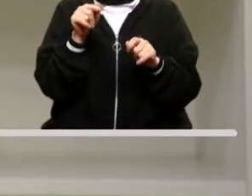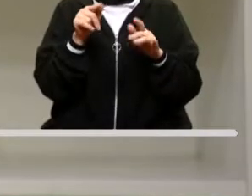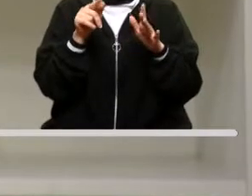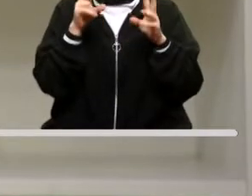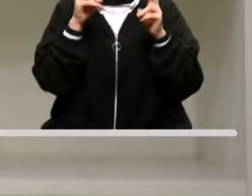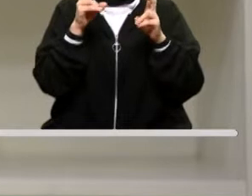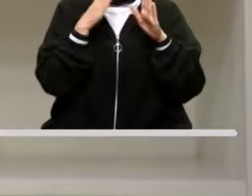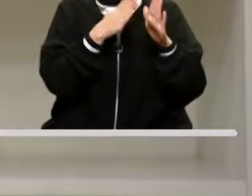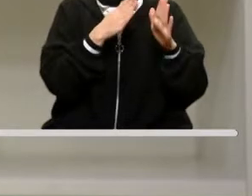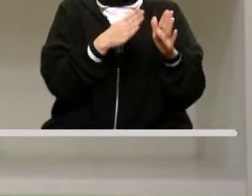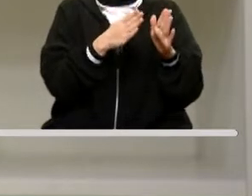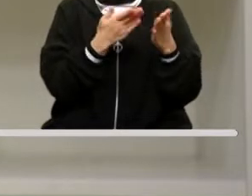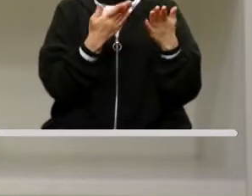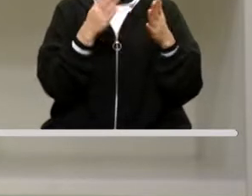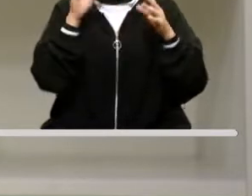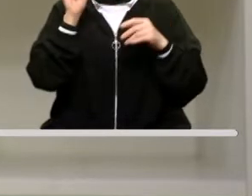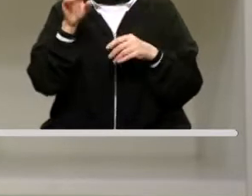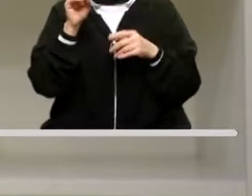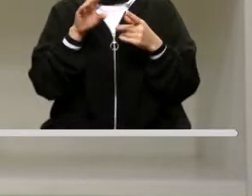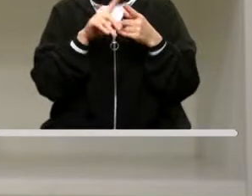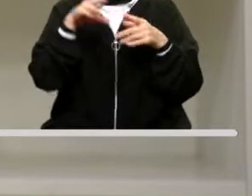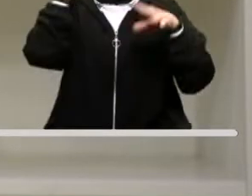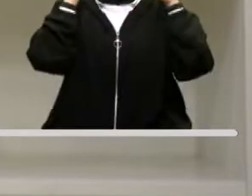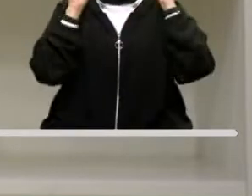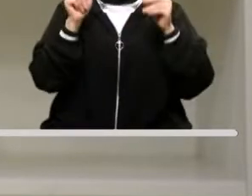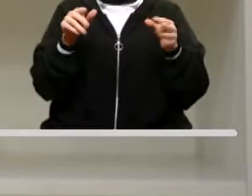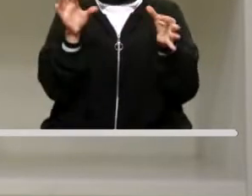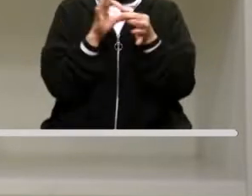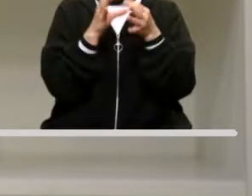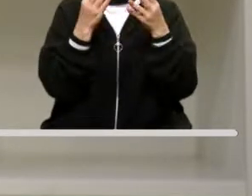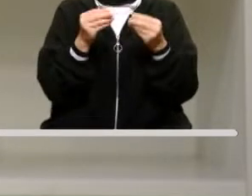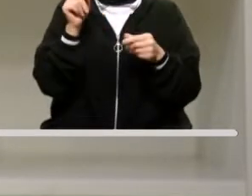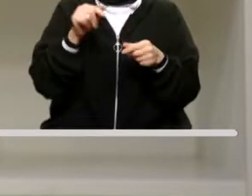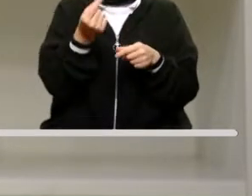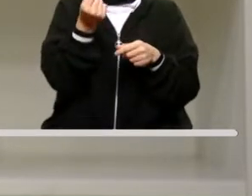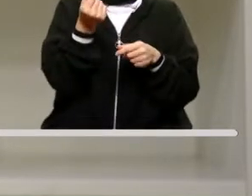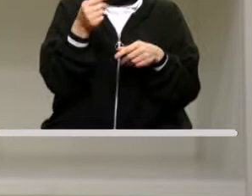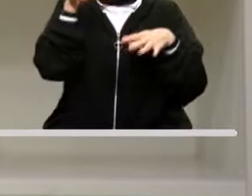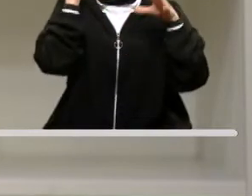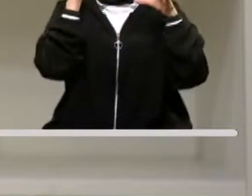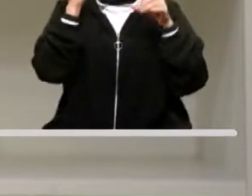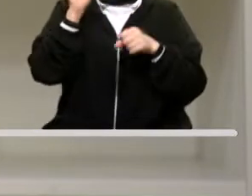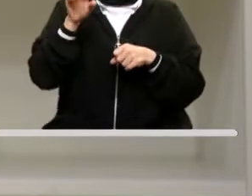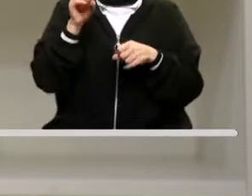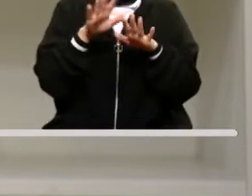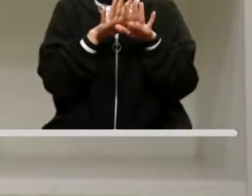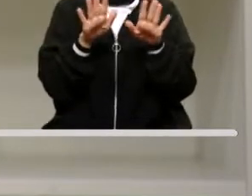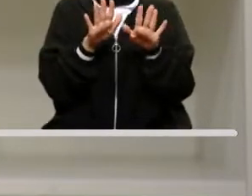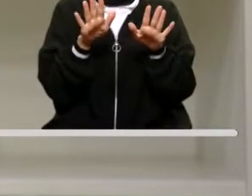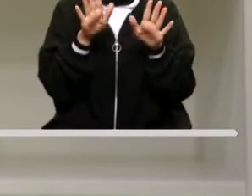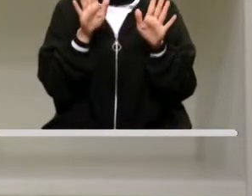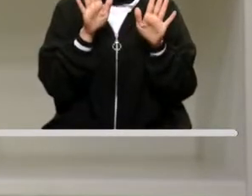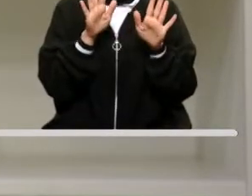Çünkü öğretmen ve öğrenme de aslında birbiriyle o kadar ilişkili ki. Aslında bugün belki biraz daha öğretmenden ziyade bizim kendi başımıza,